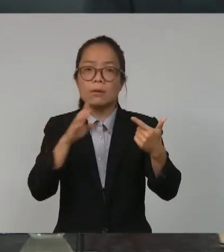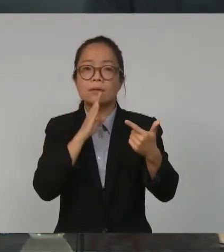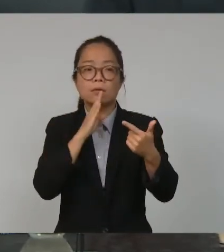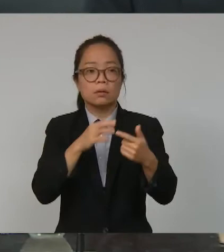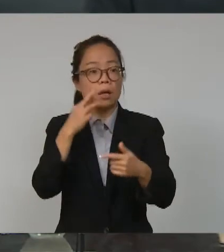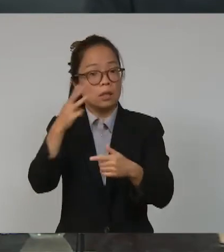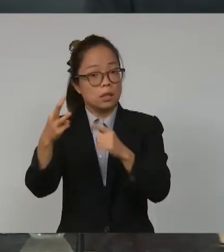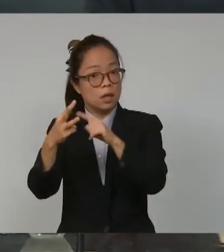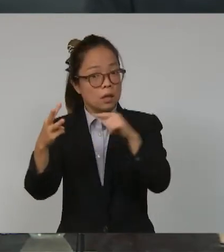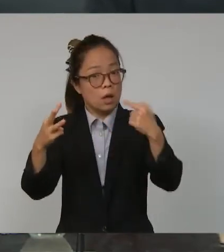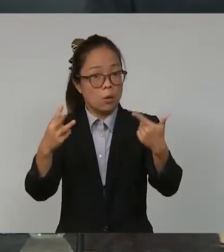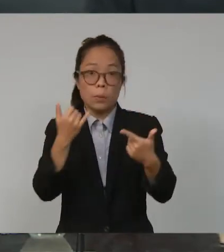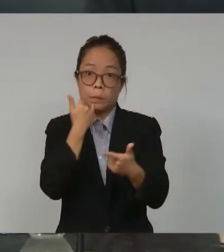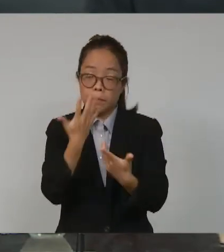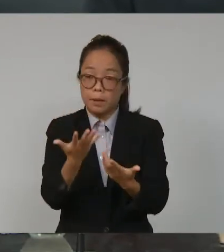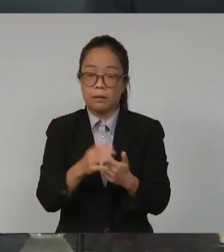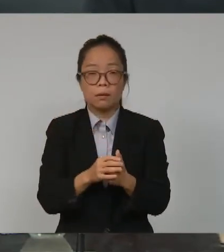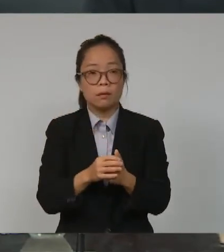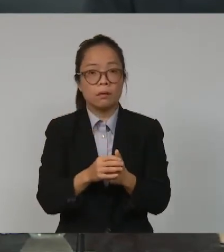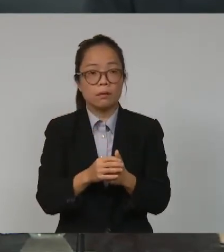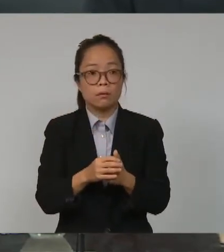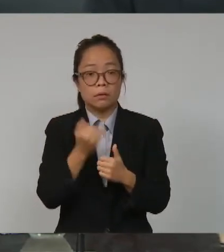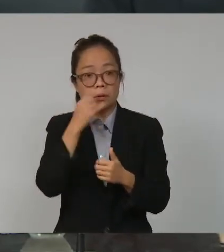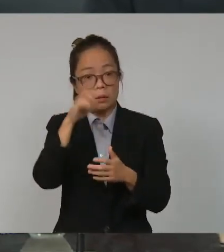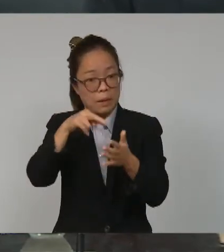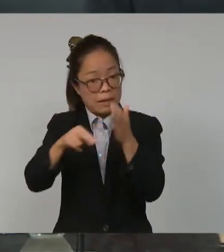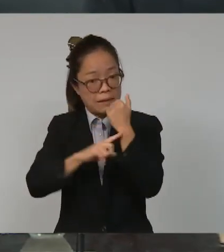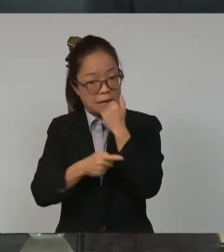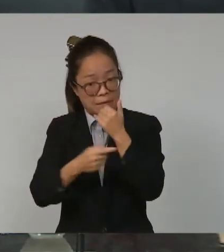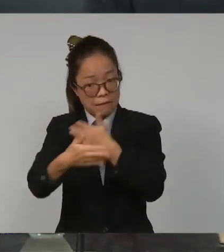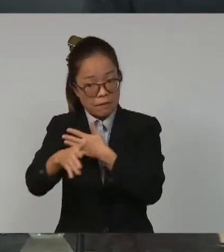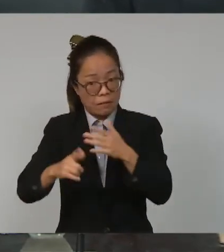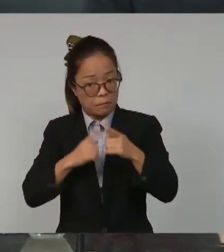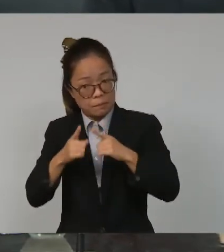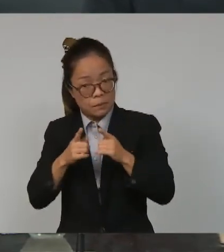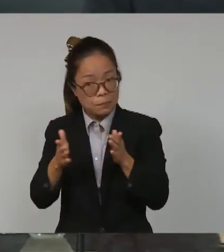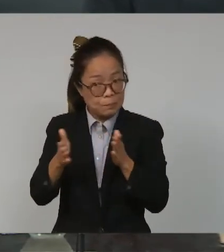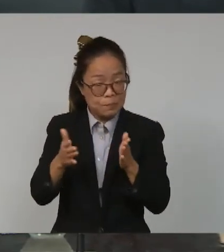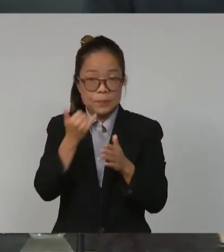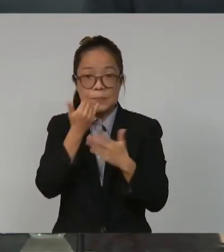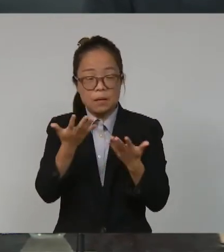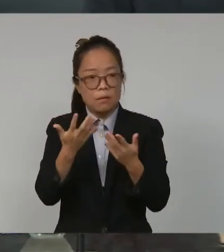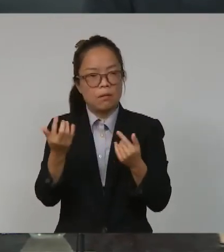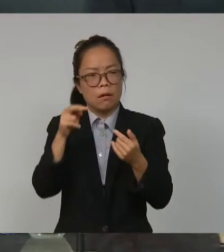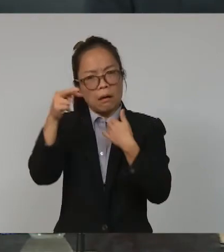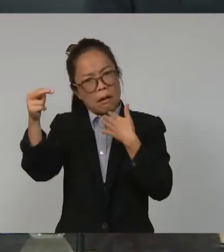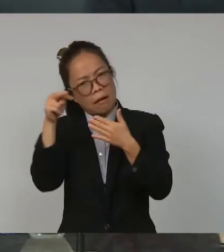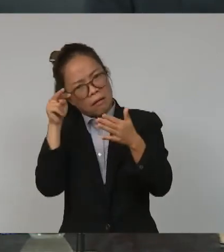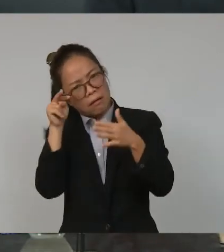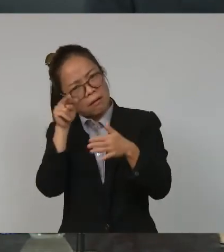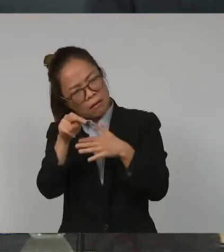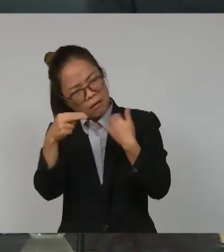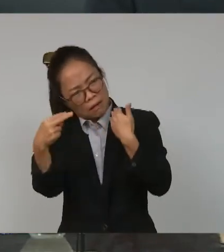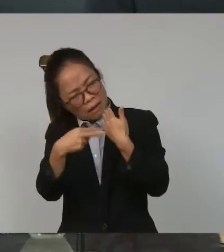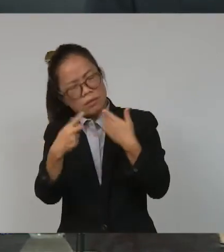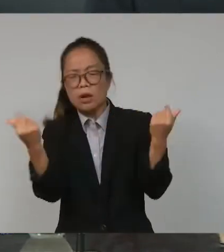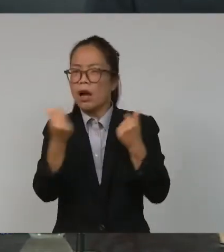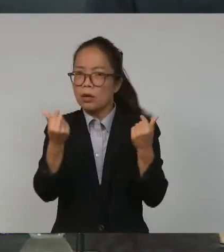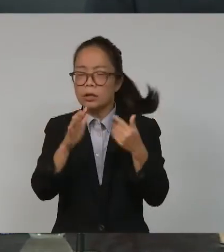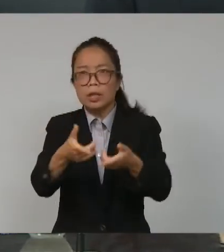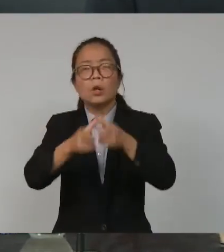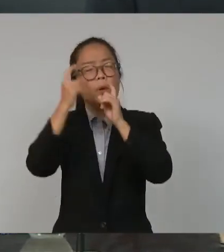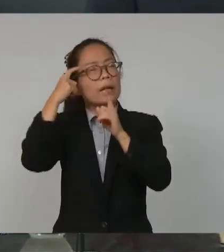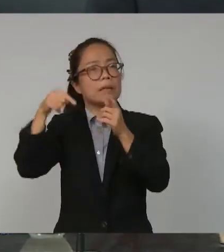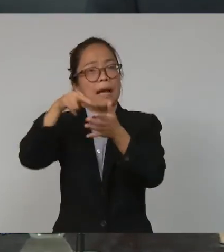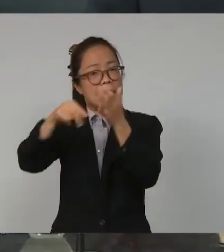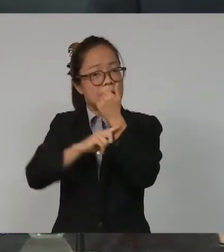三到六个月可不可以？好，这是不是一个立法形成的空间？理论上好像是，可是我们回头想一想，立法原